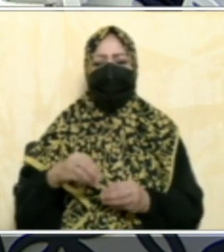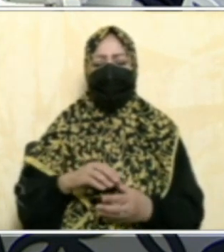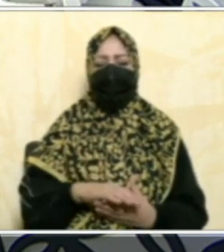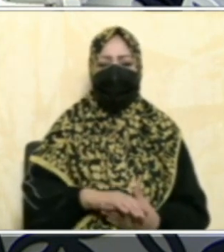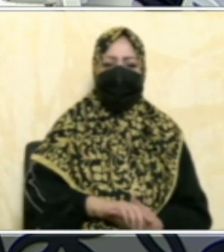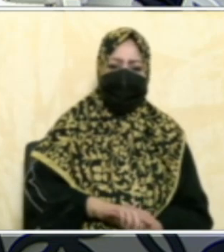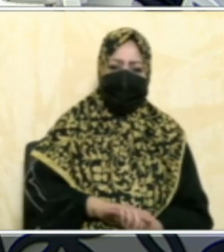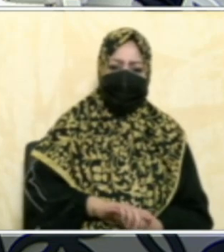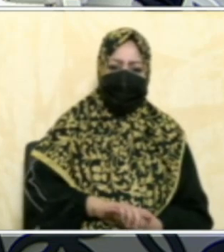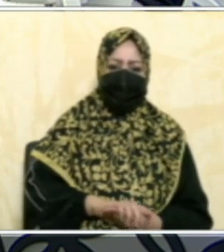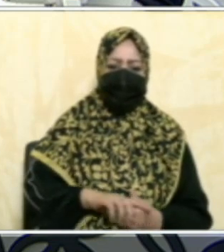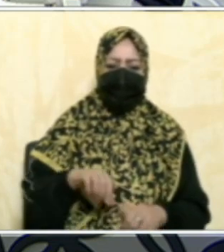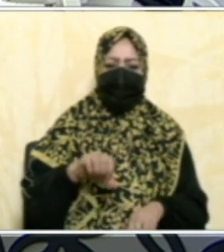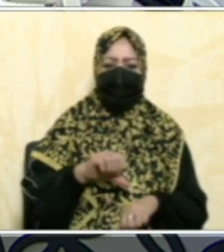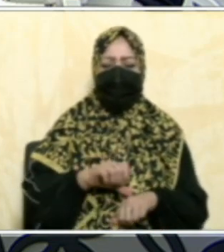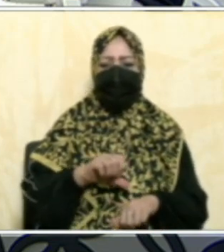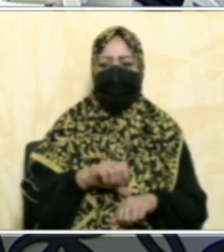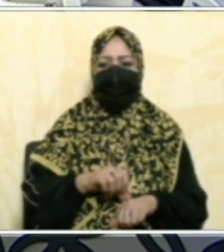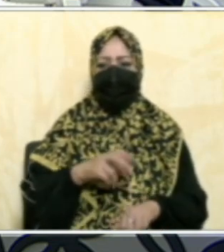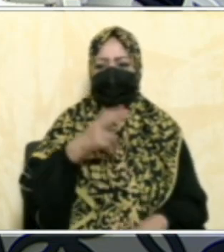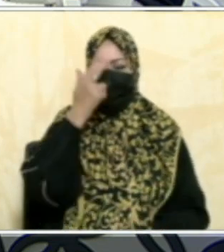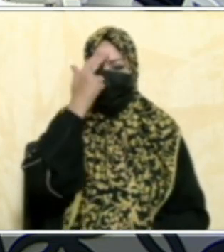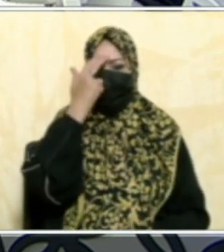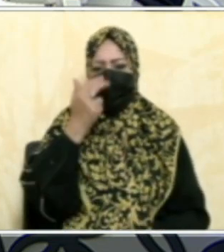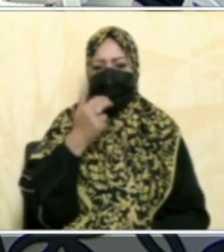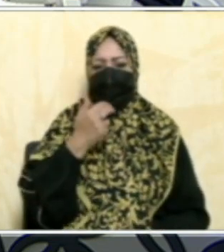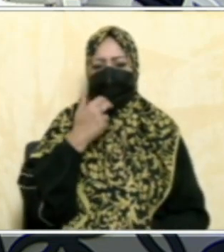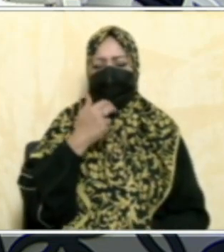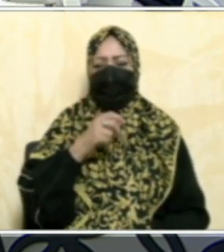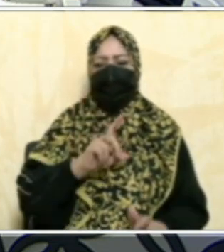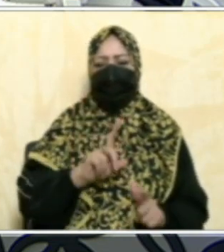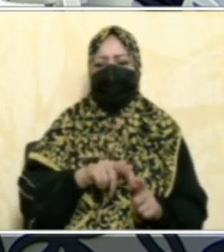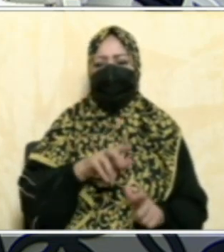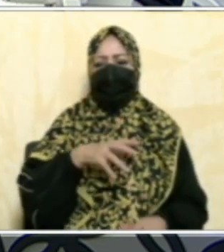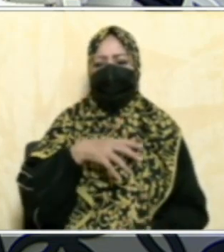وبرها وبنغازي وبرها نندر عليها ولا ما ندروش عليها؟ هيك مكتوبه ورقه.